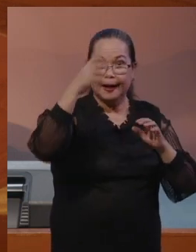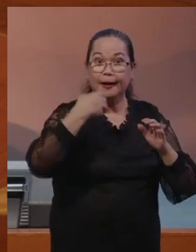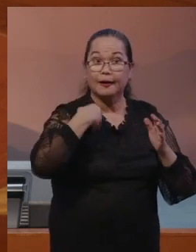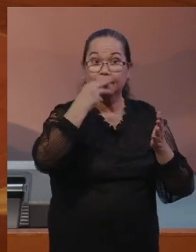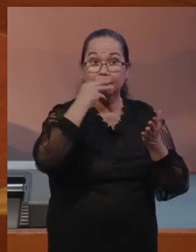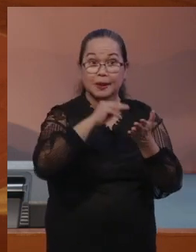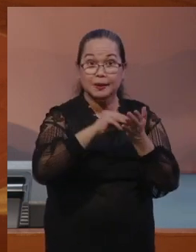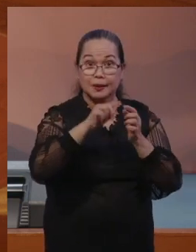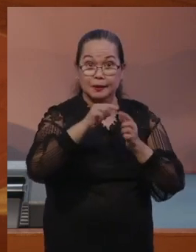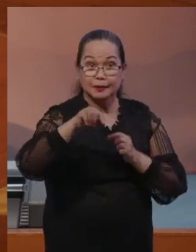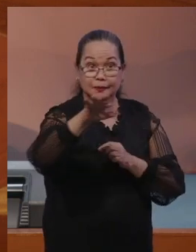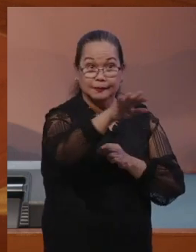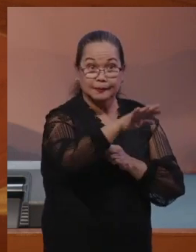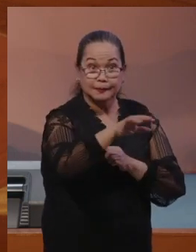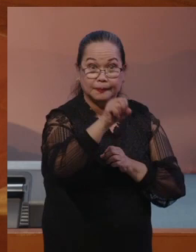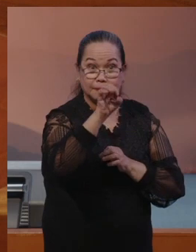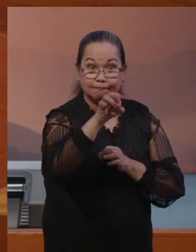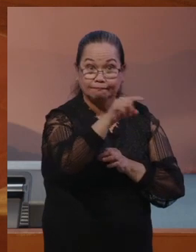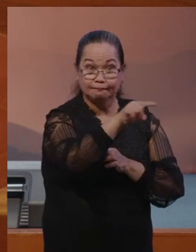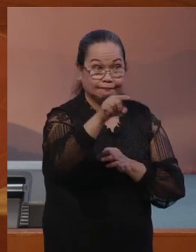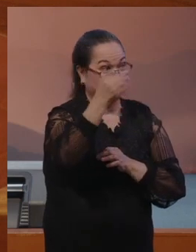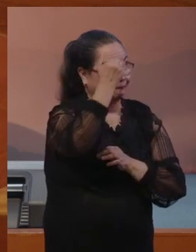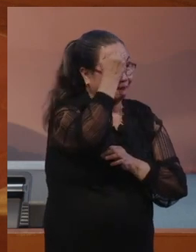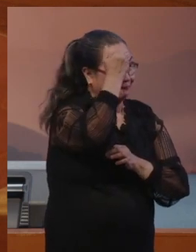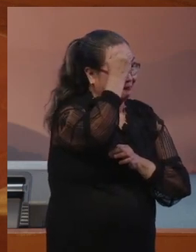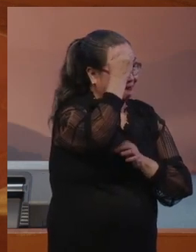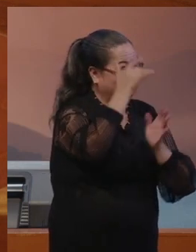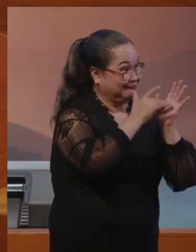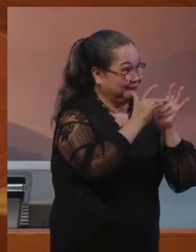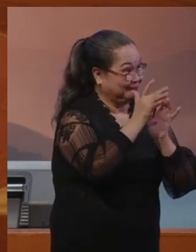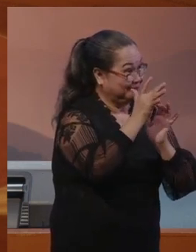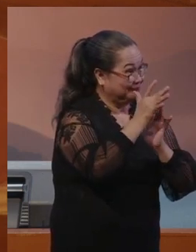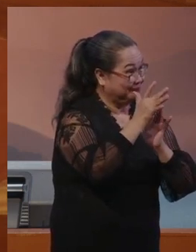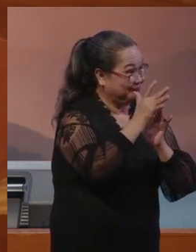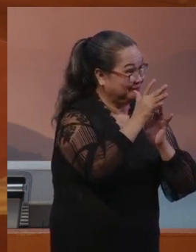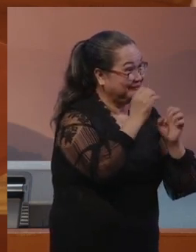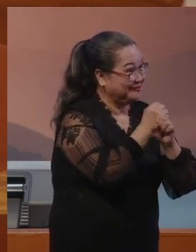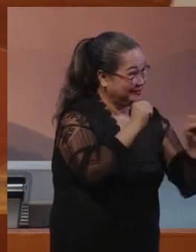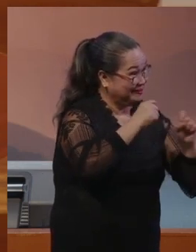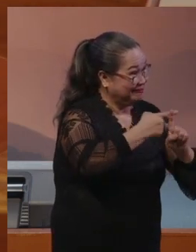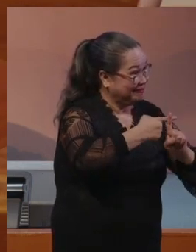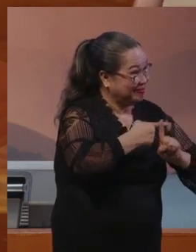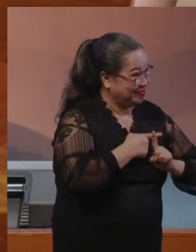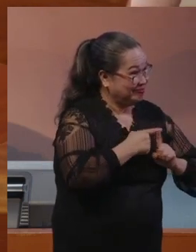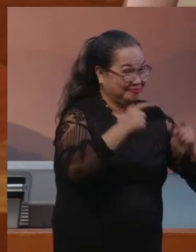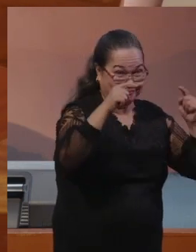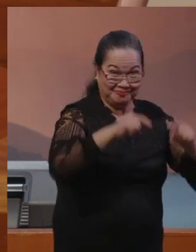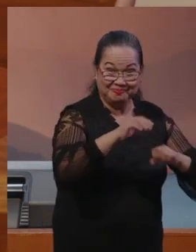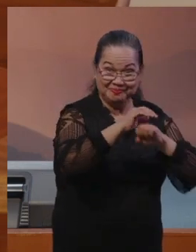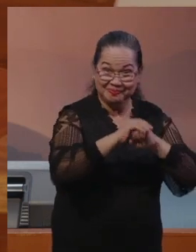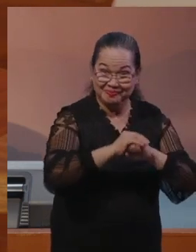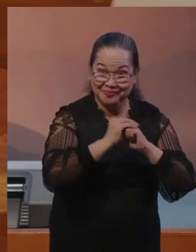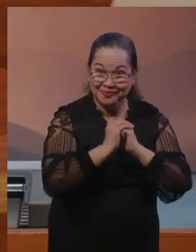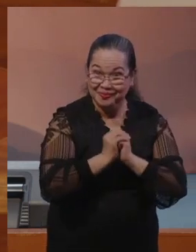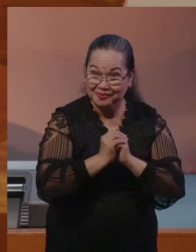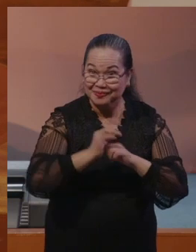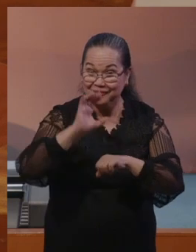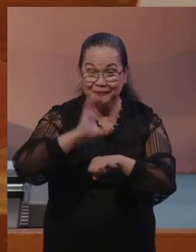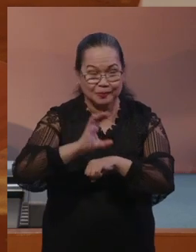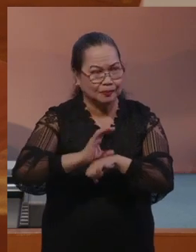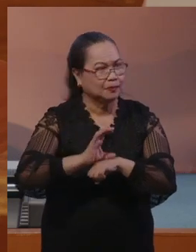No? Kung tayo ay nakakilala na sa Panginoon at tayo ay nagpupunta na at nananambahan sa Kanya dito sa church na